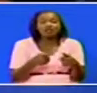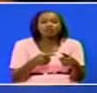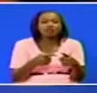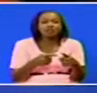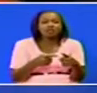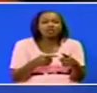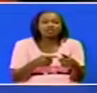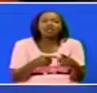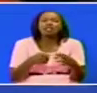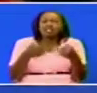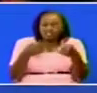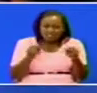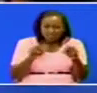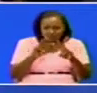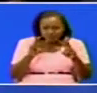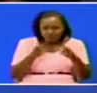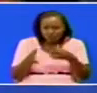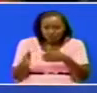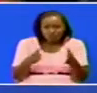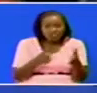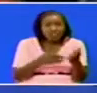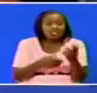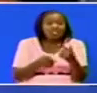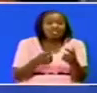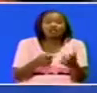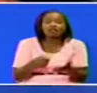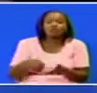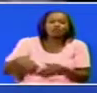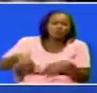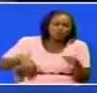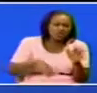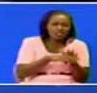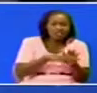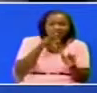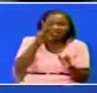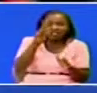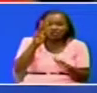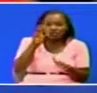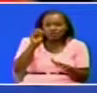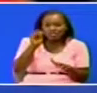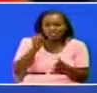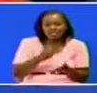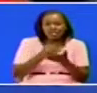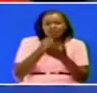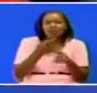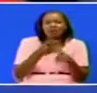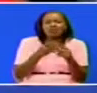tumejaribu kutafuta nafasi ya kwamba hizi ndovu zikuje zisaidie wa driver kuja saidie, lakini